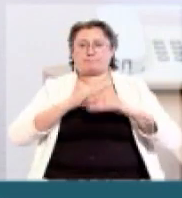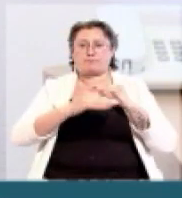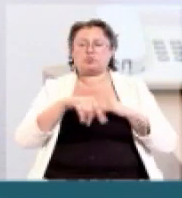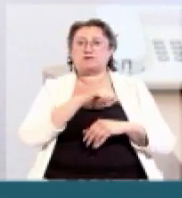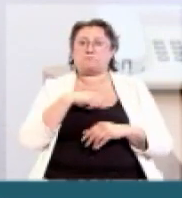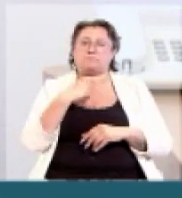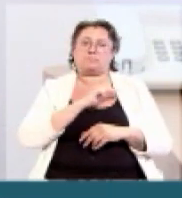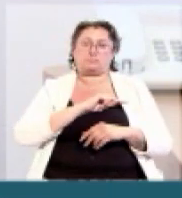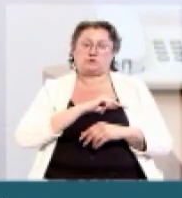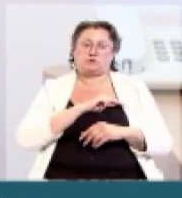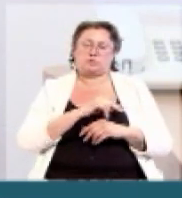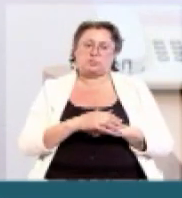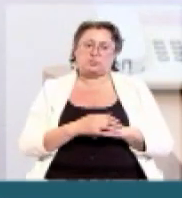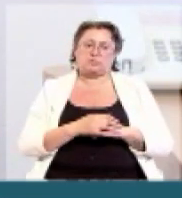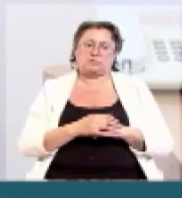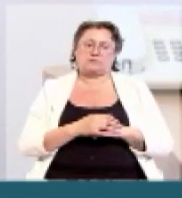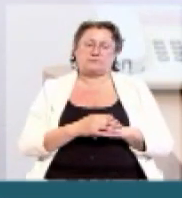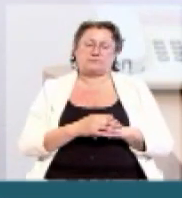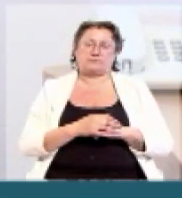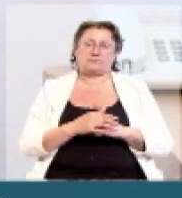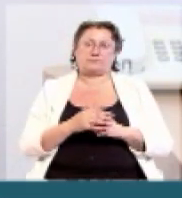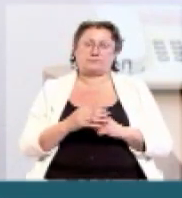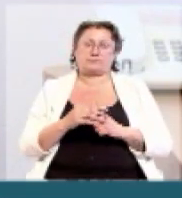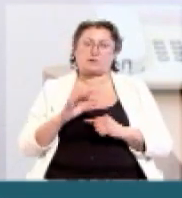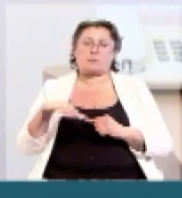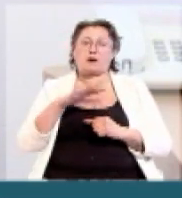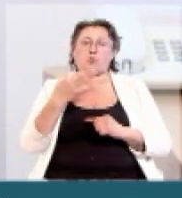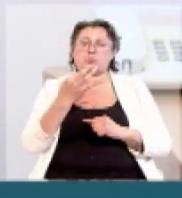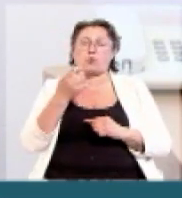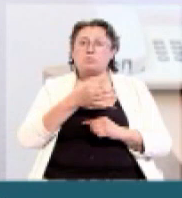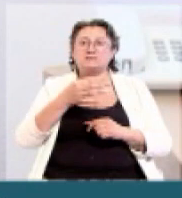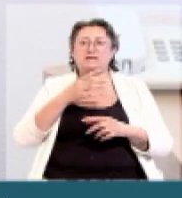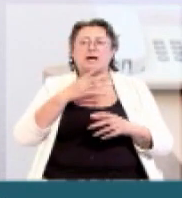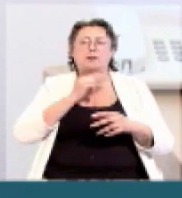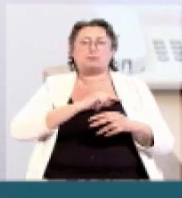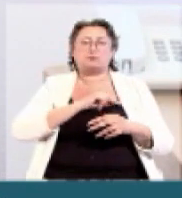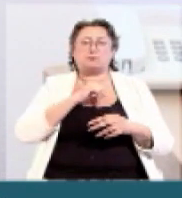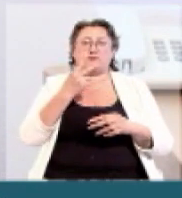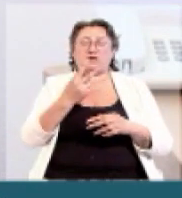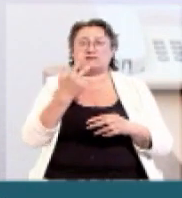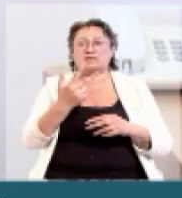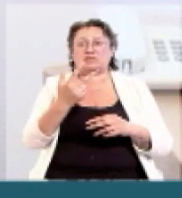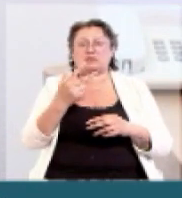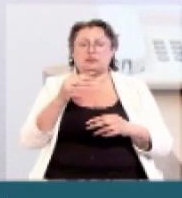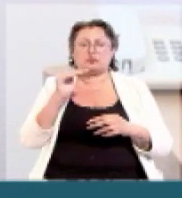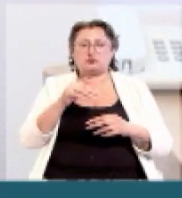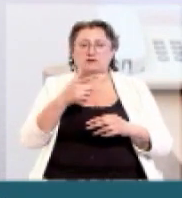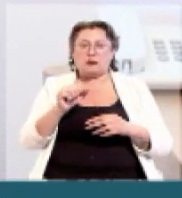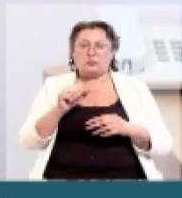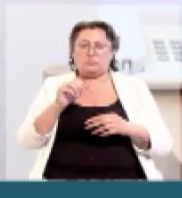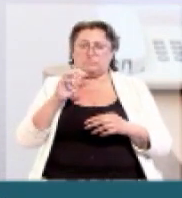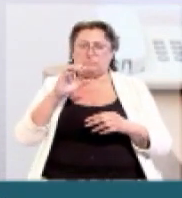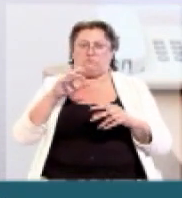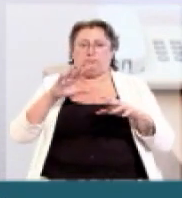В общем, вообще вот по стадной саранче у нас по области своими силами обработано 28 тысяч гектар, по нестадной